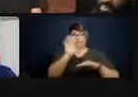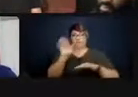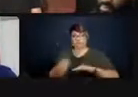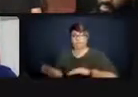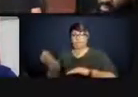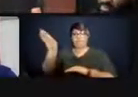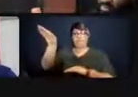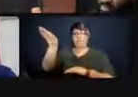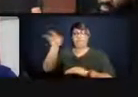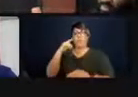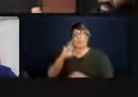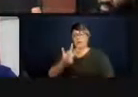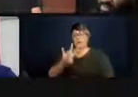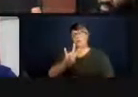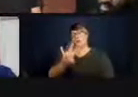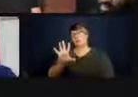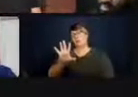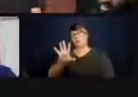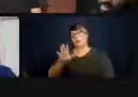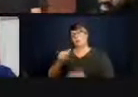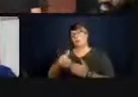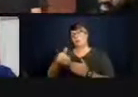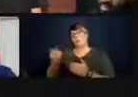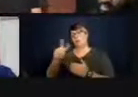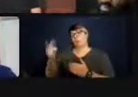ya kwa njia pepe.